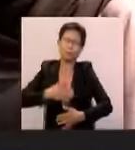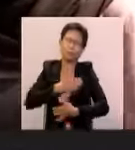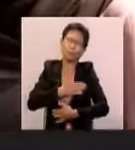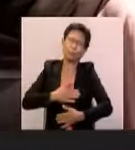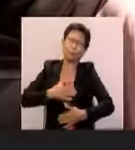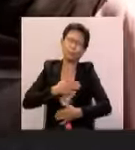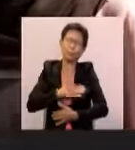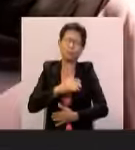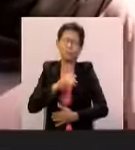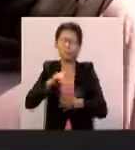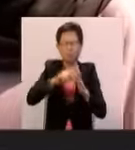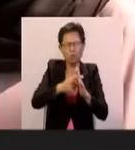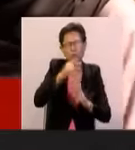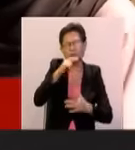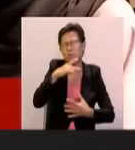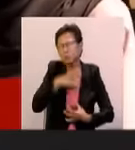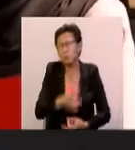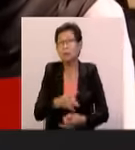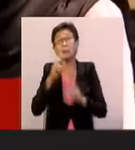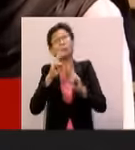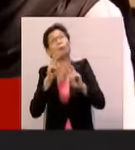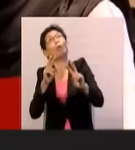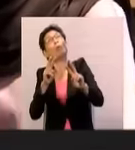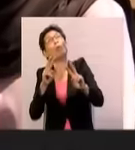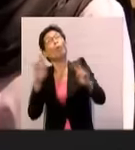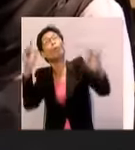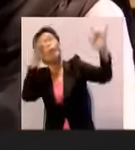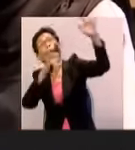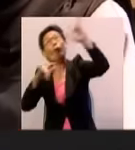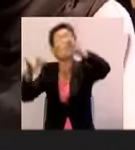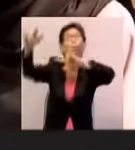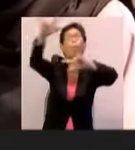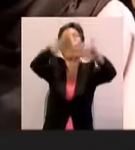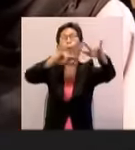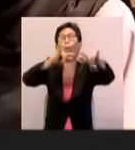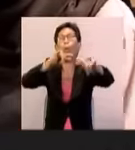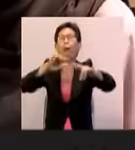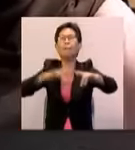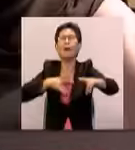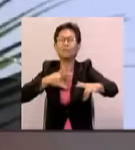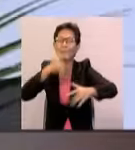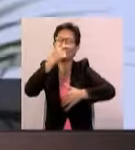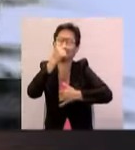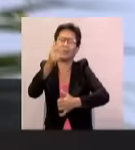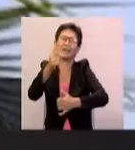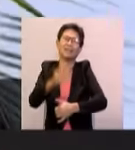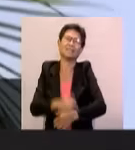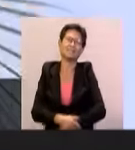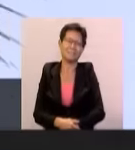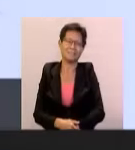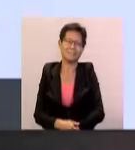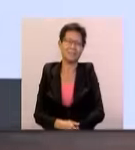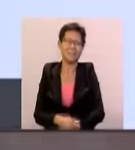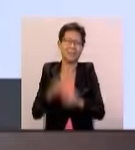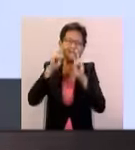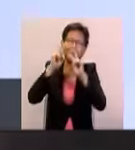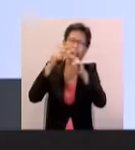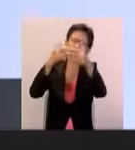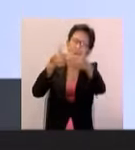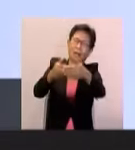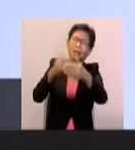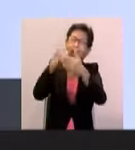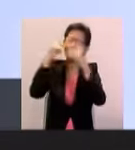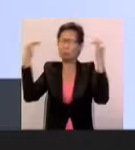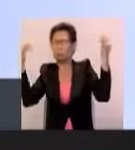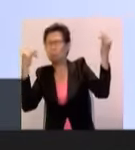tu. Tapi bila dah tengok dia terbang-terbang kan, rasa minat pula. Ha. Ha, nampak dekat dengan bunyi